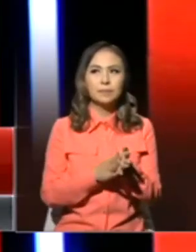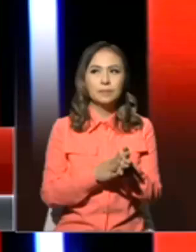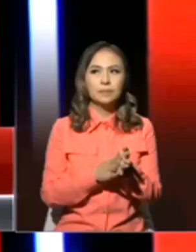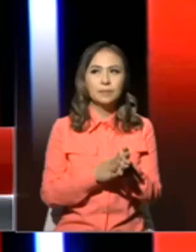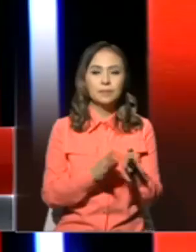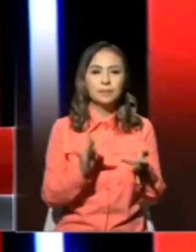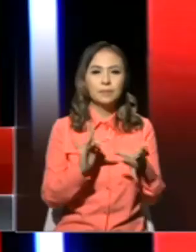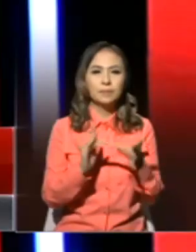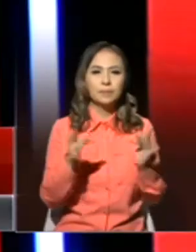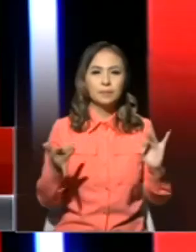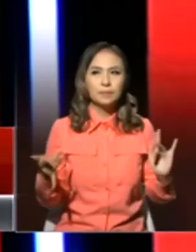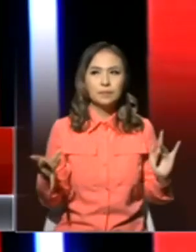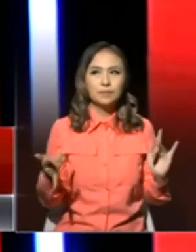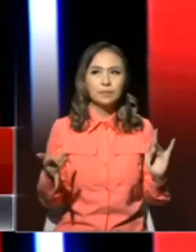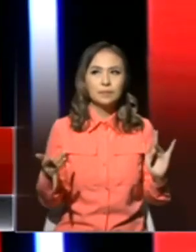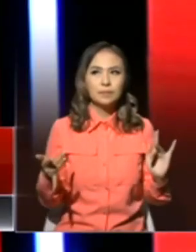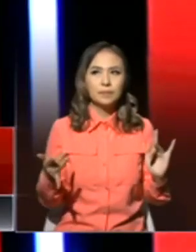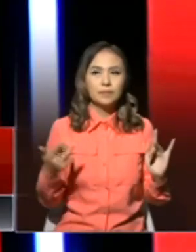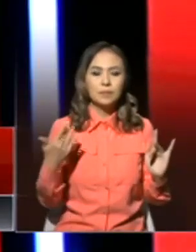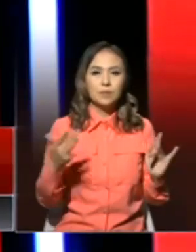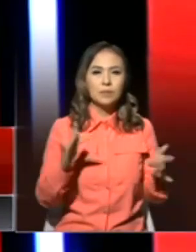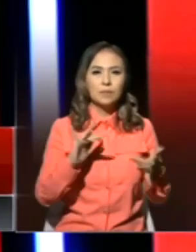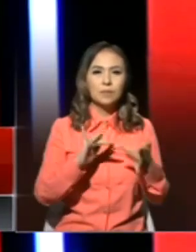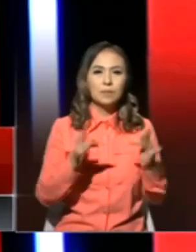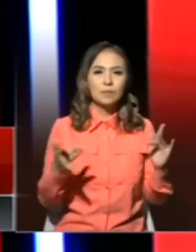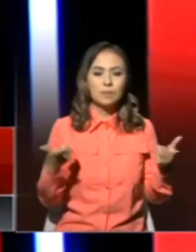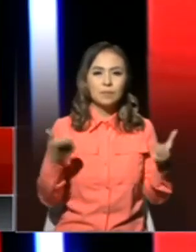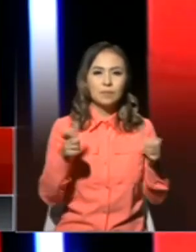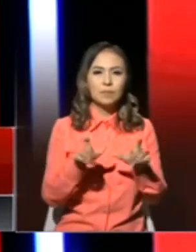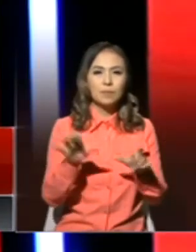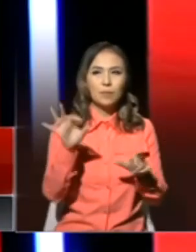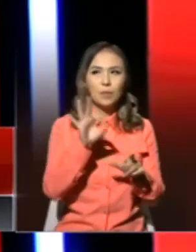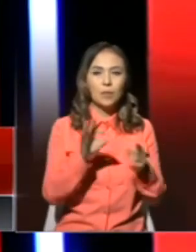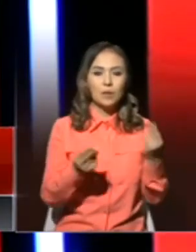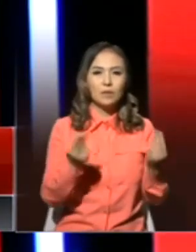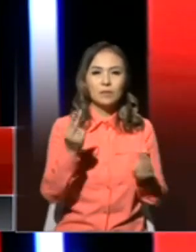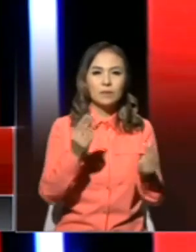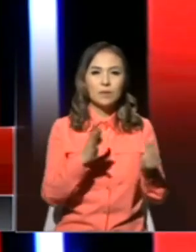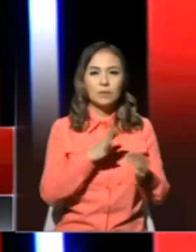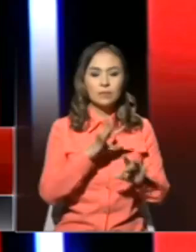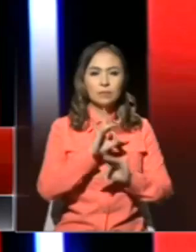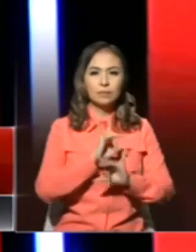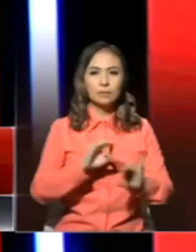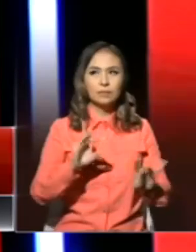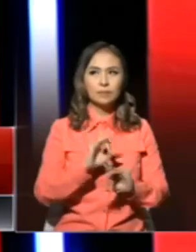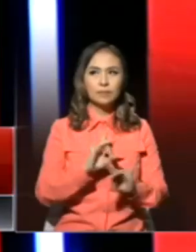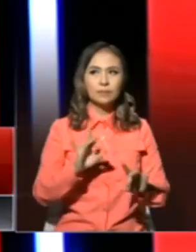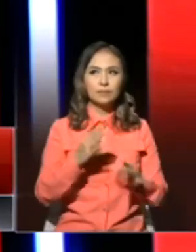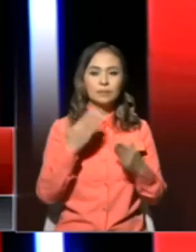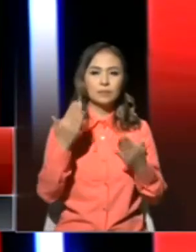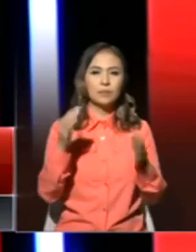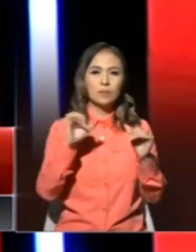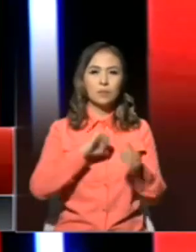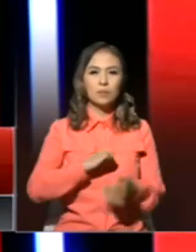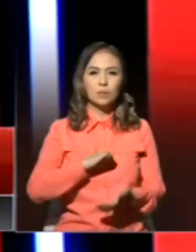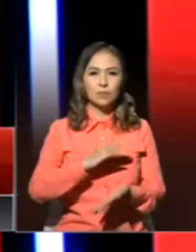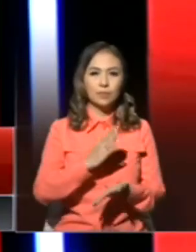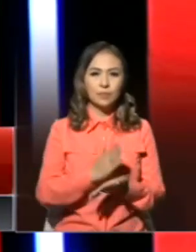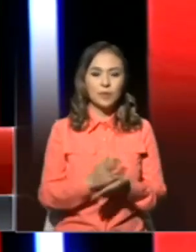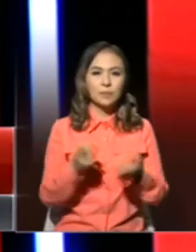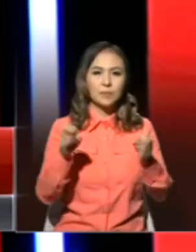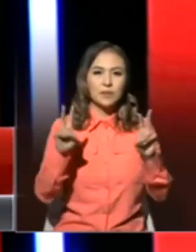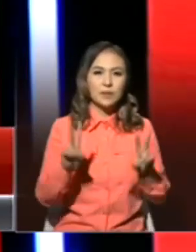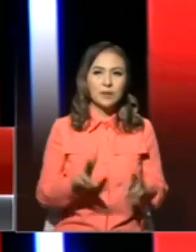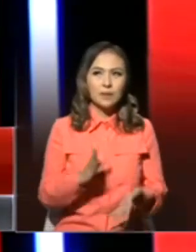яғни интернет арқылы. Сіз өткенде интернетті бұғаттау жағын, осы ойындардың бұғаттау жағын алға тарттыңыз. Мына жерде заңгерлер тұр, мамандар